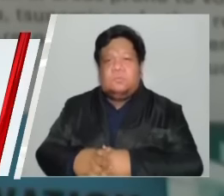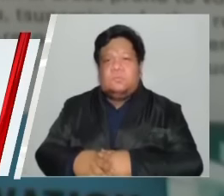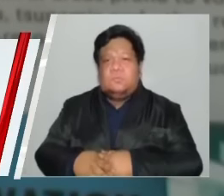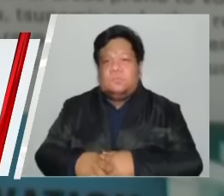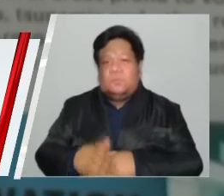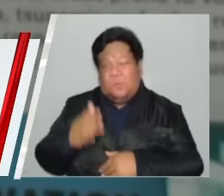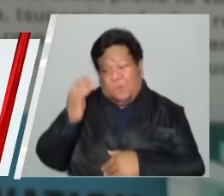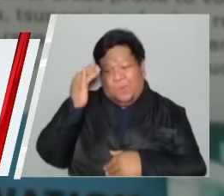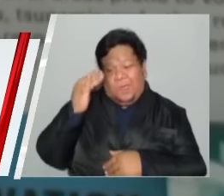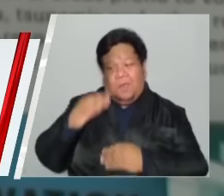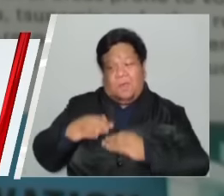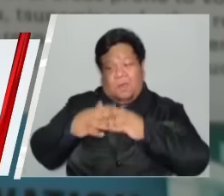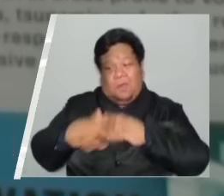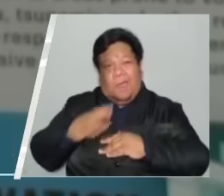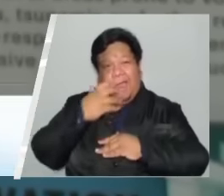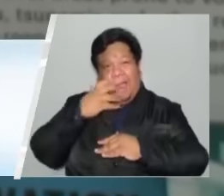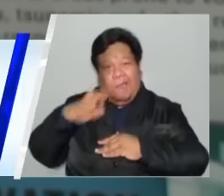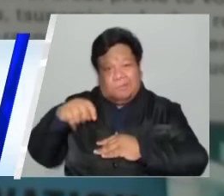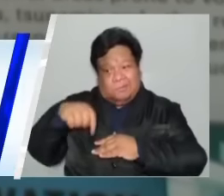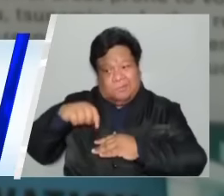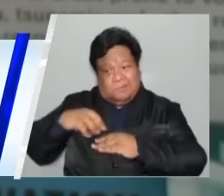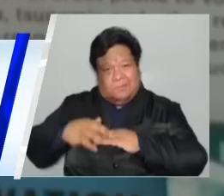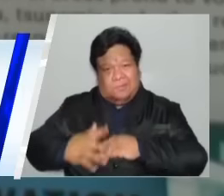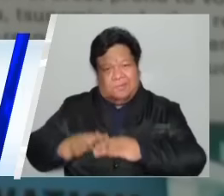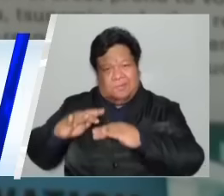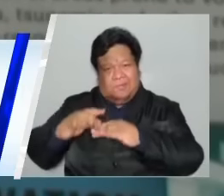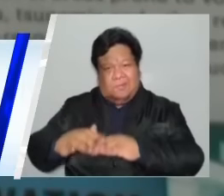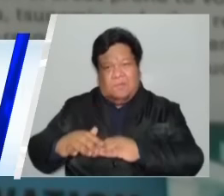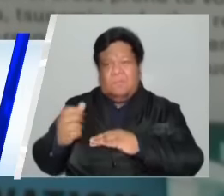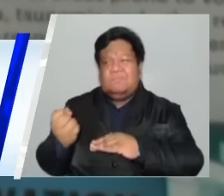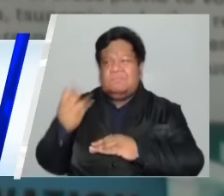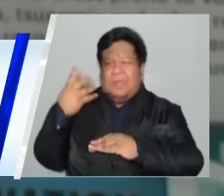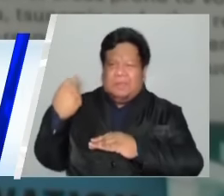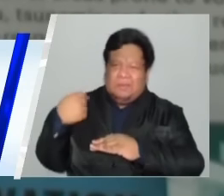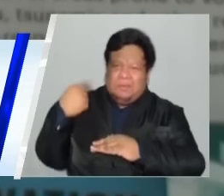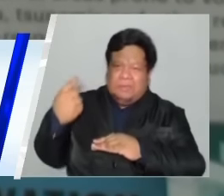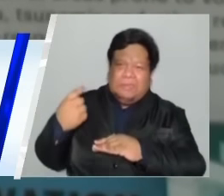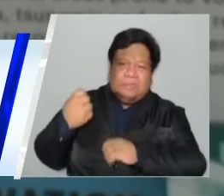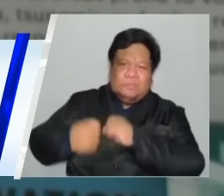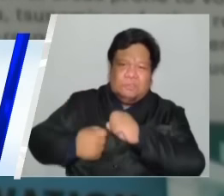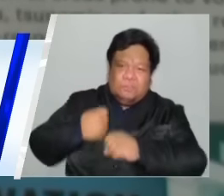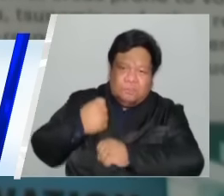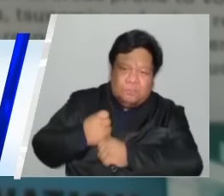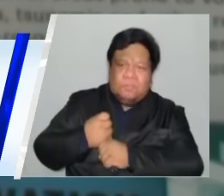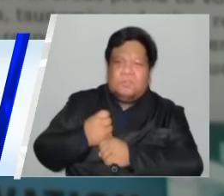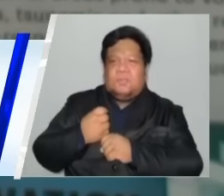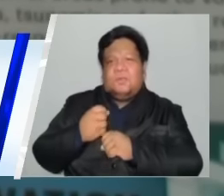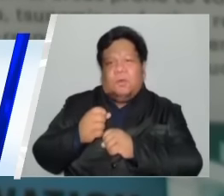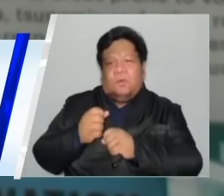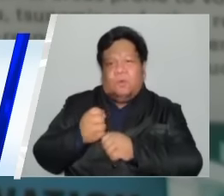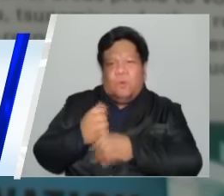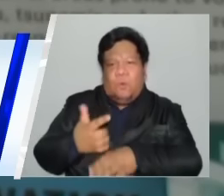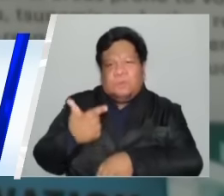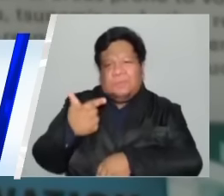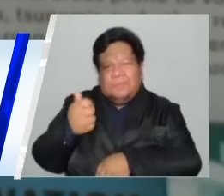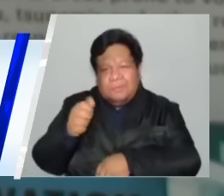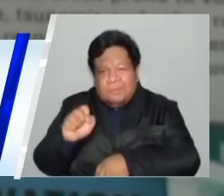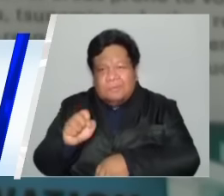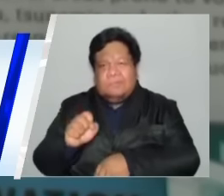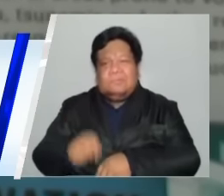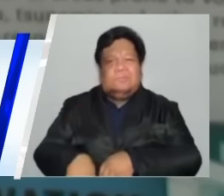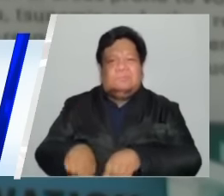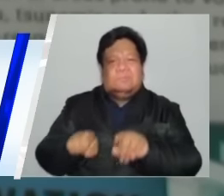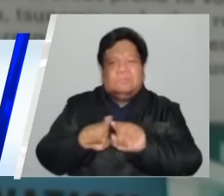yung ilang taon nang nagdidigas at nagdudulot ng iba't ibang uri ng unrest